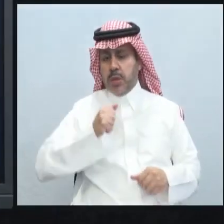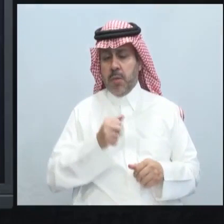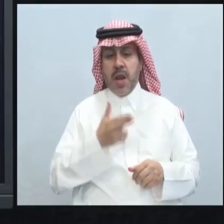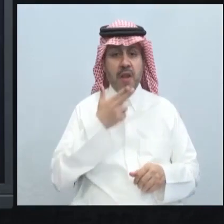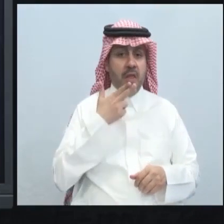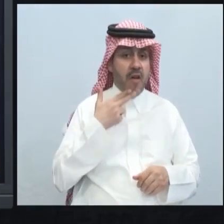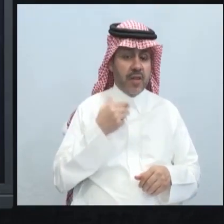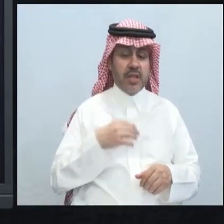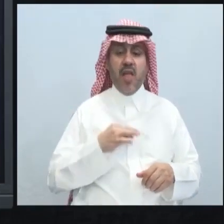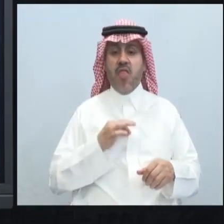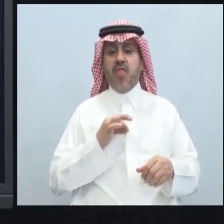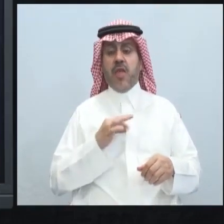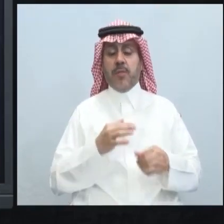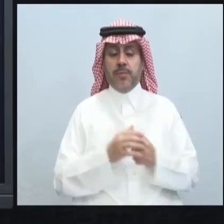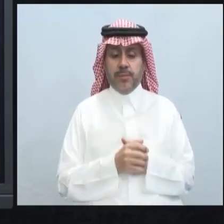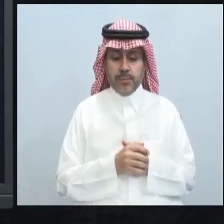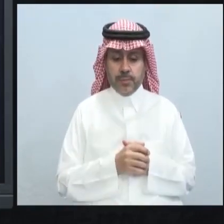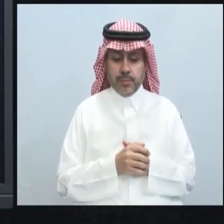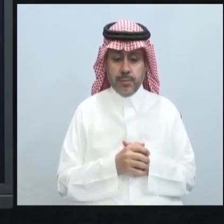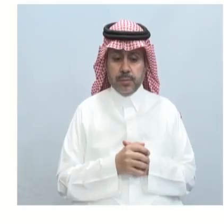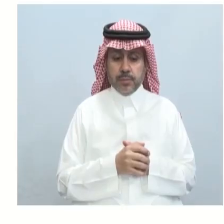على نظافه الثوب